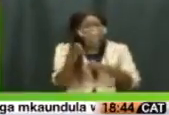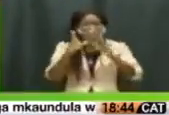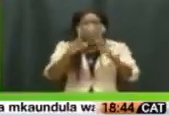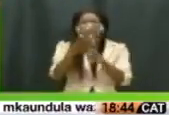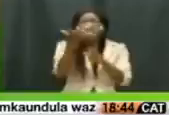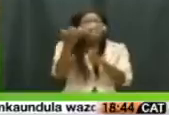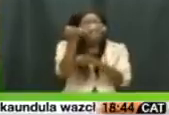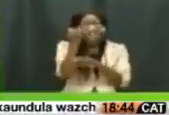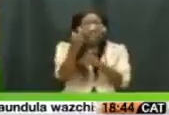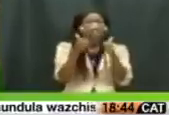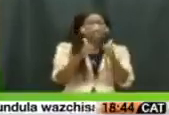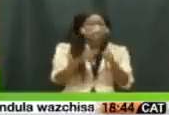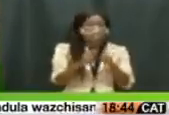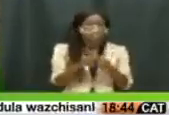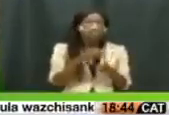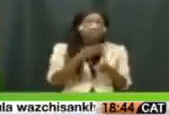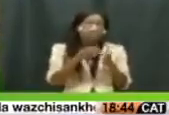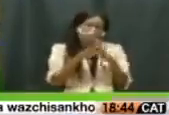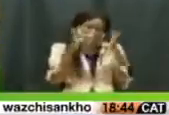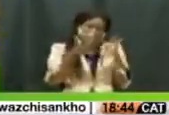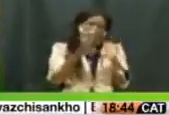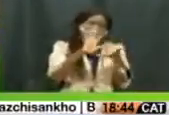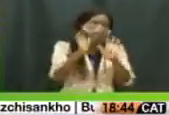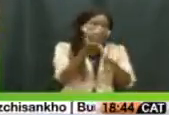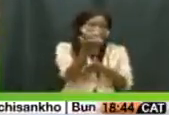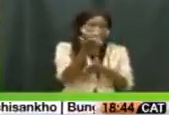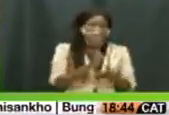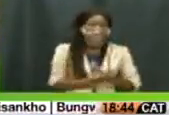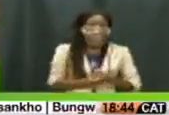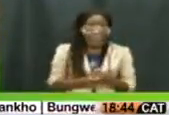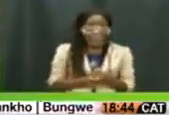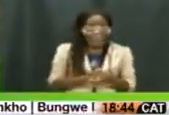tizisamale china soncha kuti so tau zina